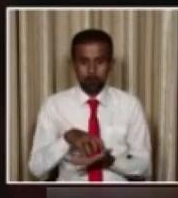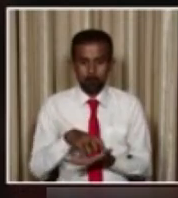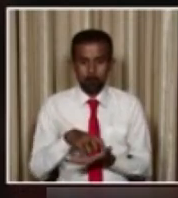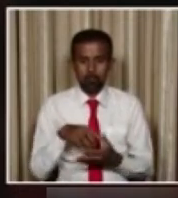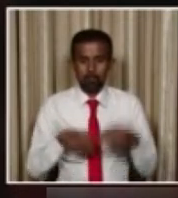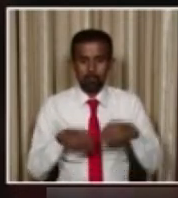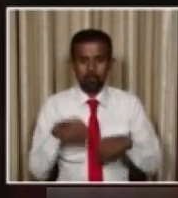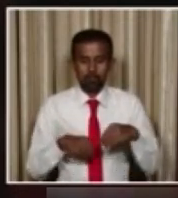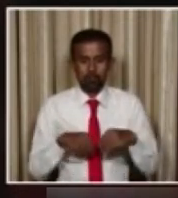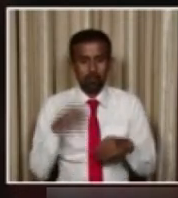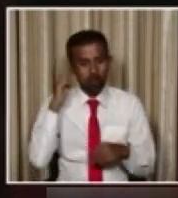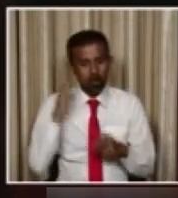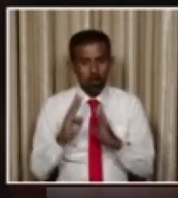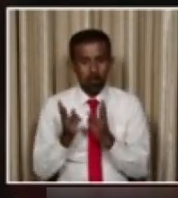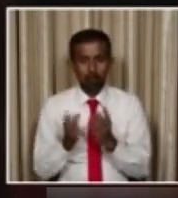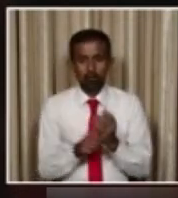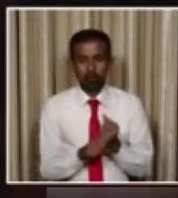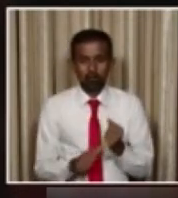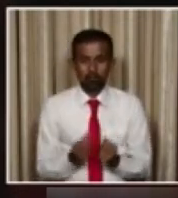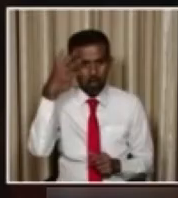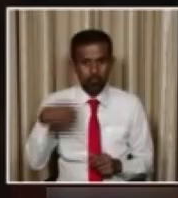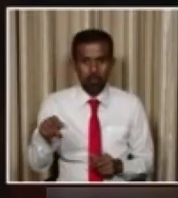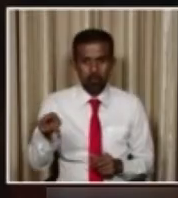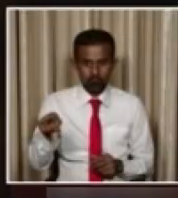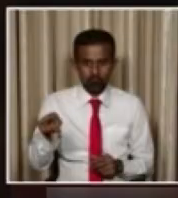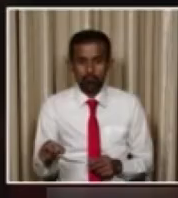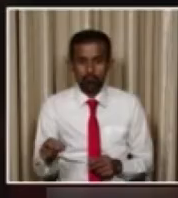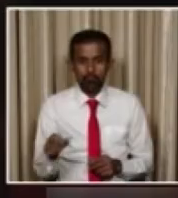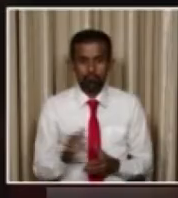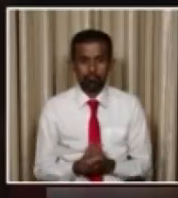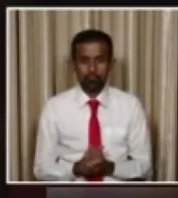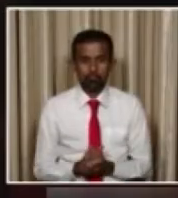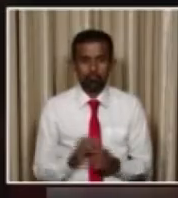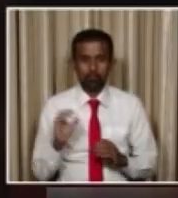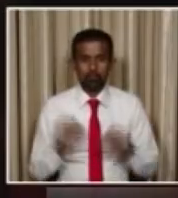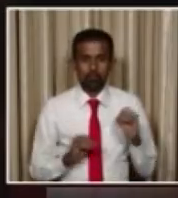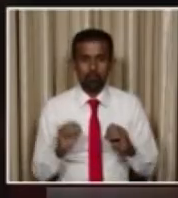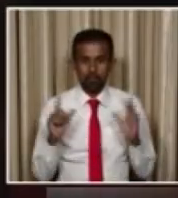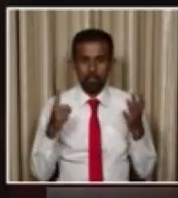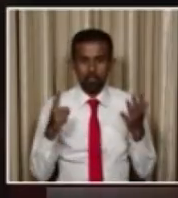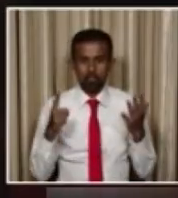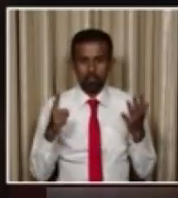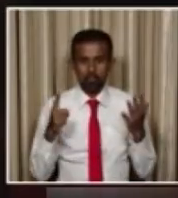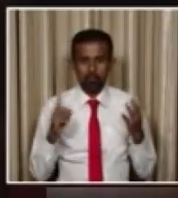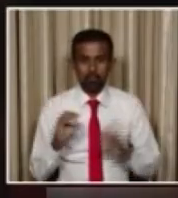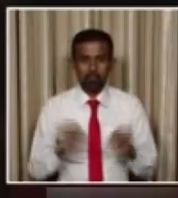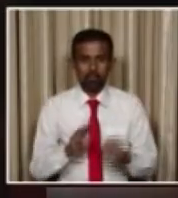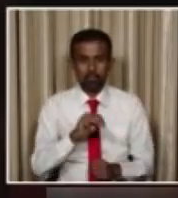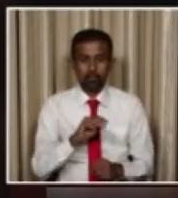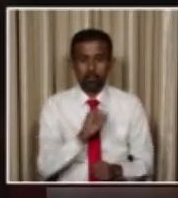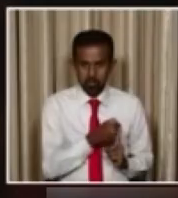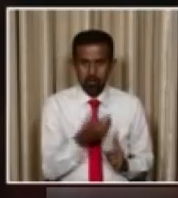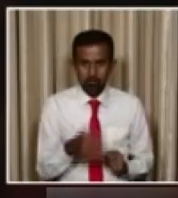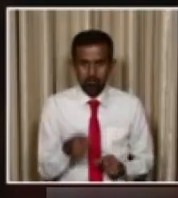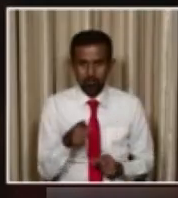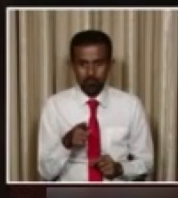චන්ද්‍රක්‍රමයට කාන්තා නියෝජනය ගෙනෙන සංශෝධනයේදී එතුමන්ලා 70/30 යෝජනාව 60/40